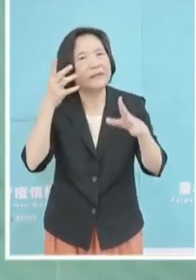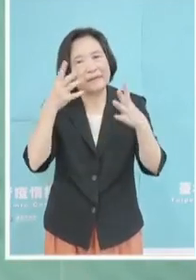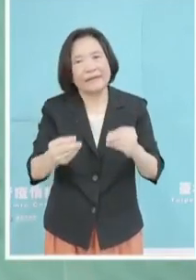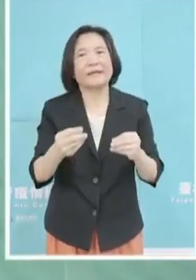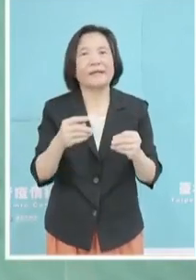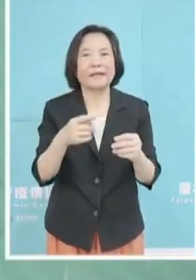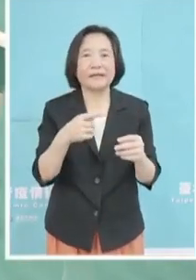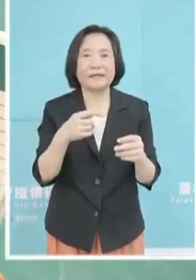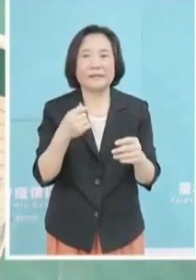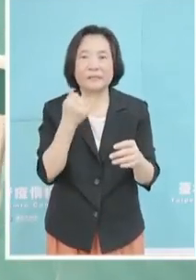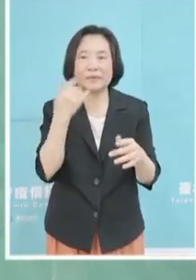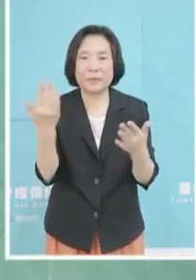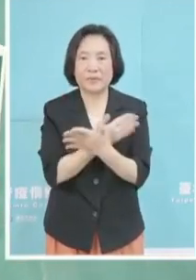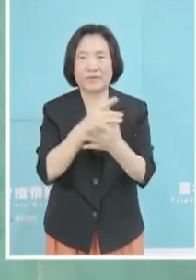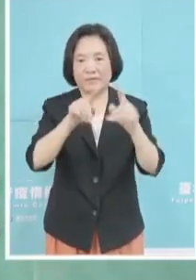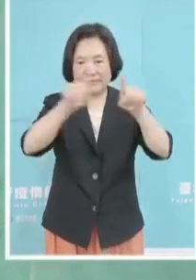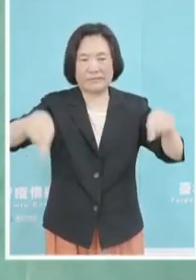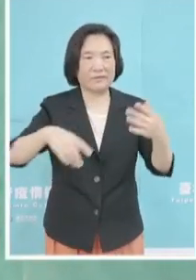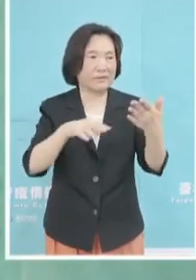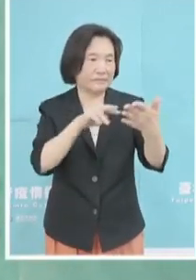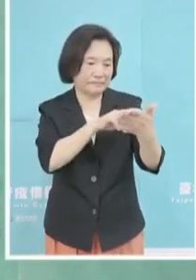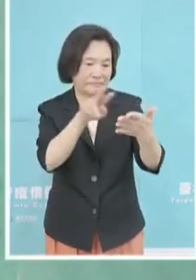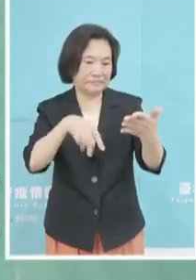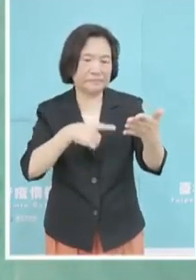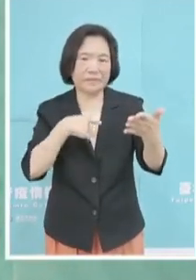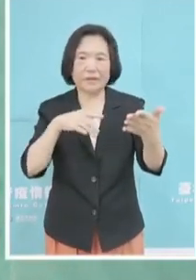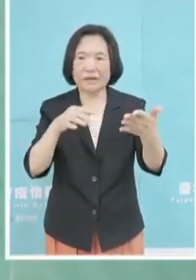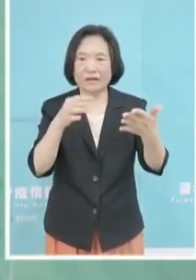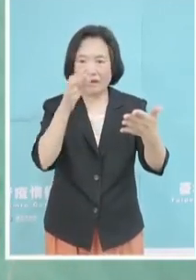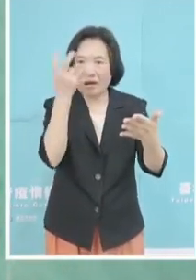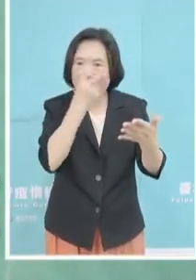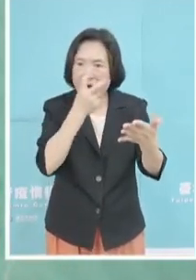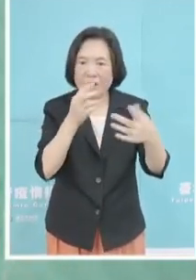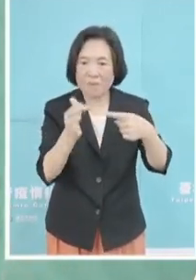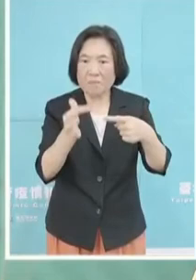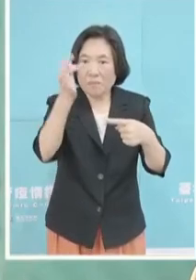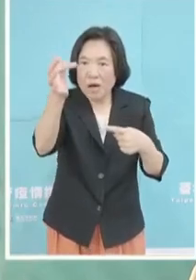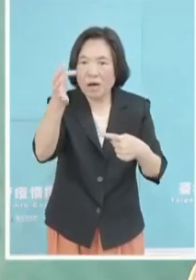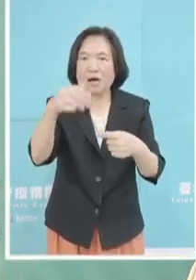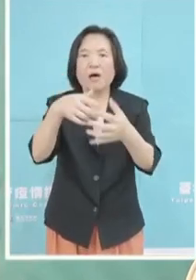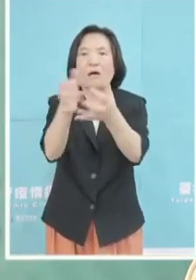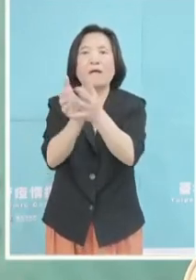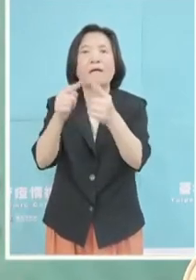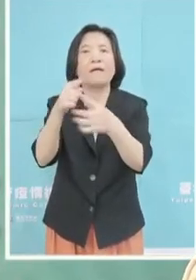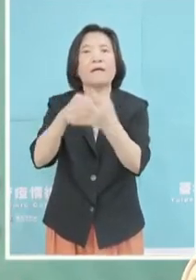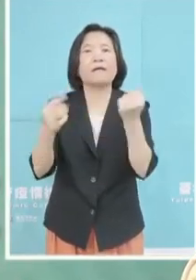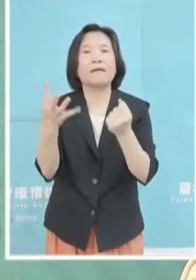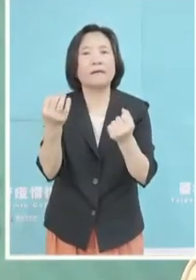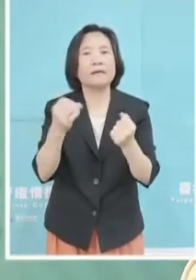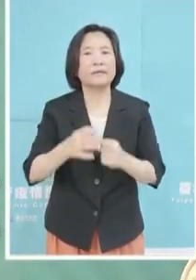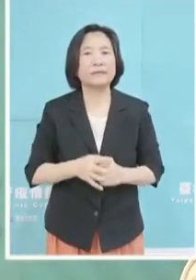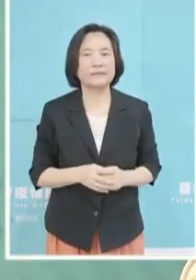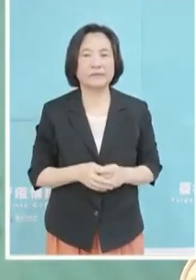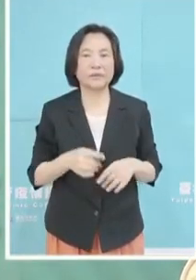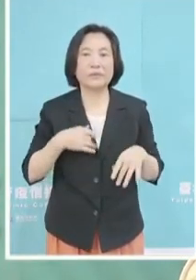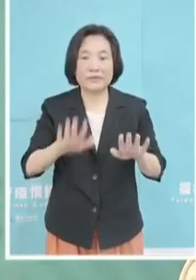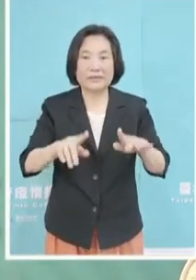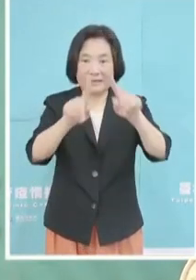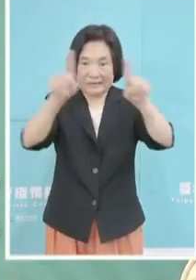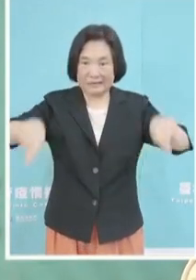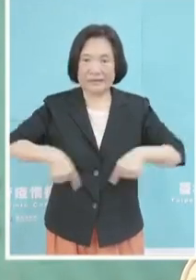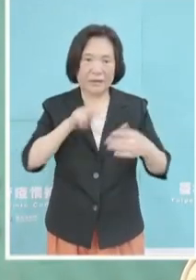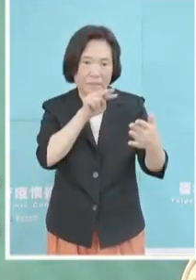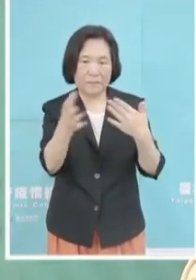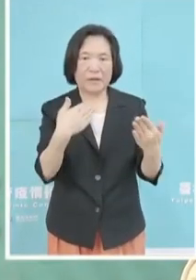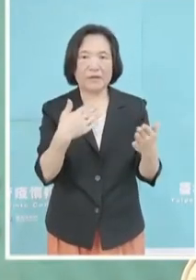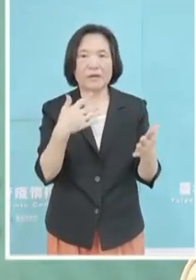看筛检哦阳性的数目嘛。那这张图就看起来就清楚了，就是说疫